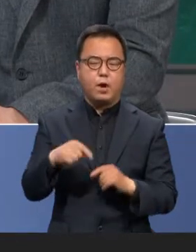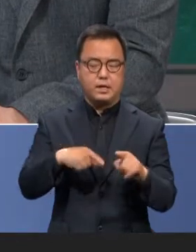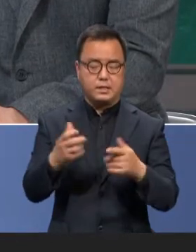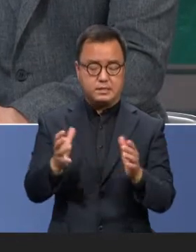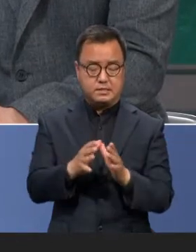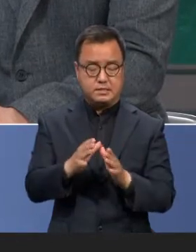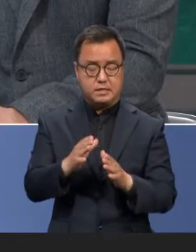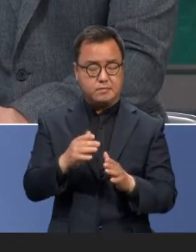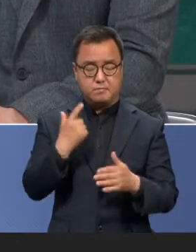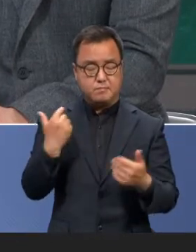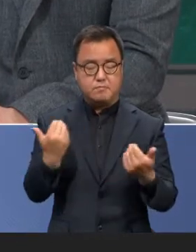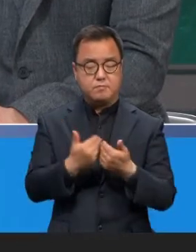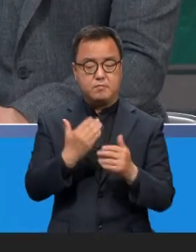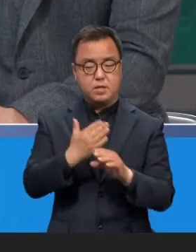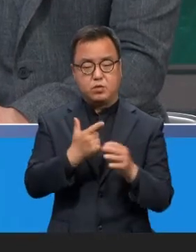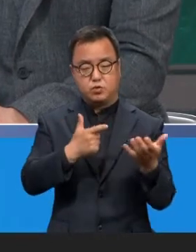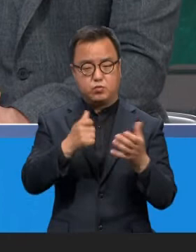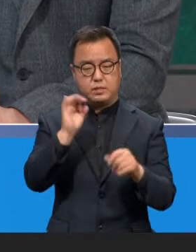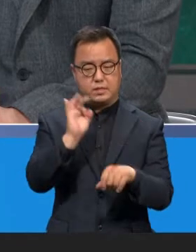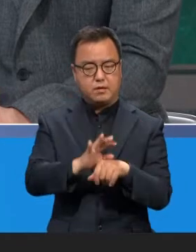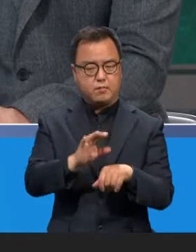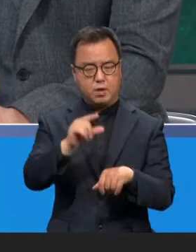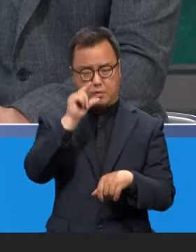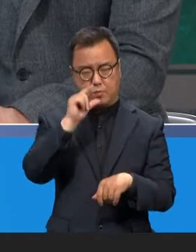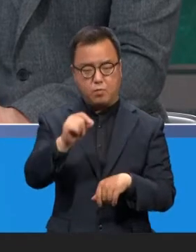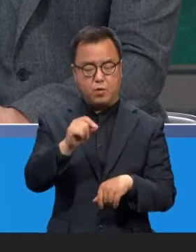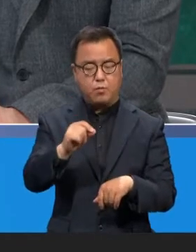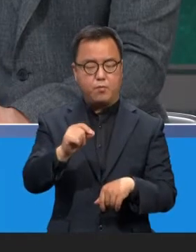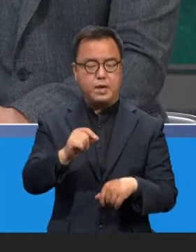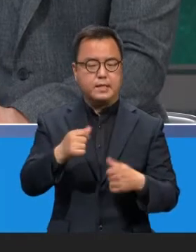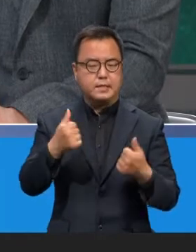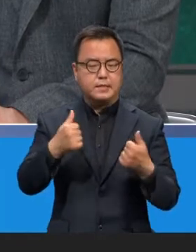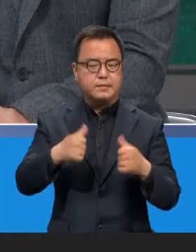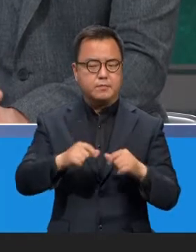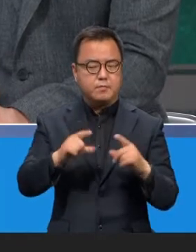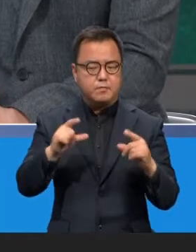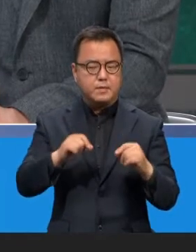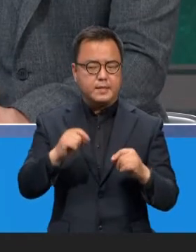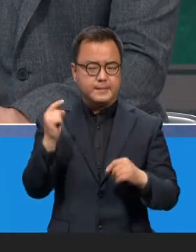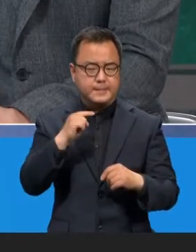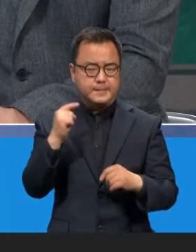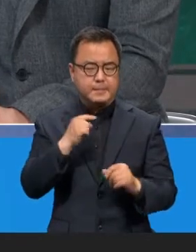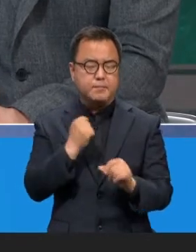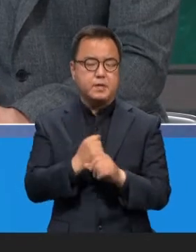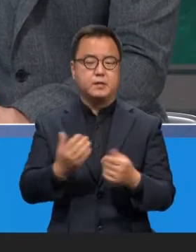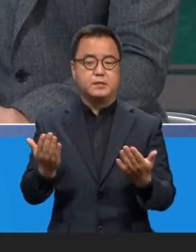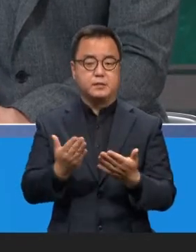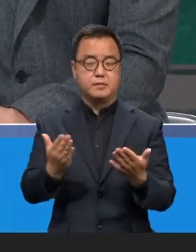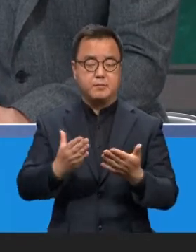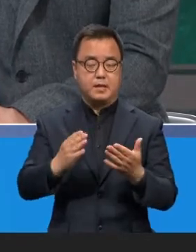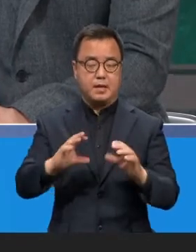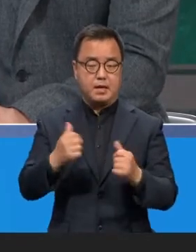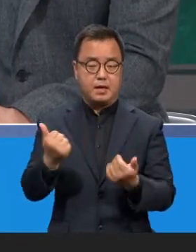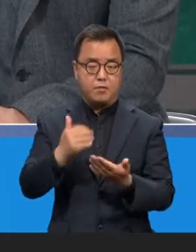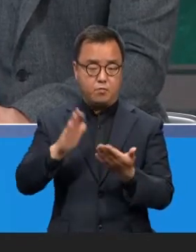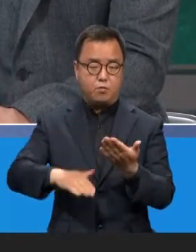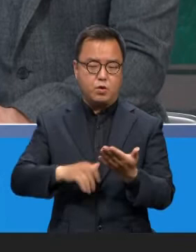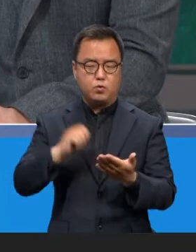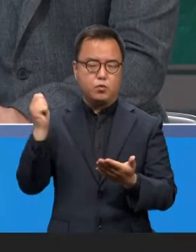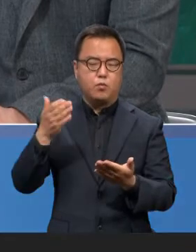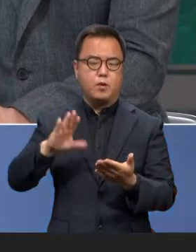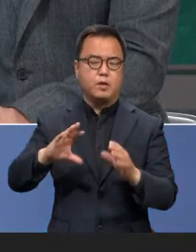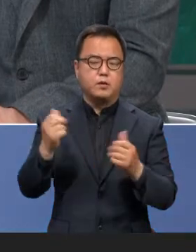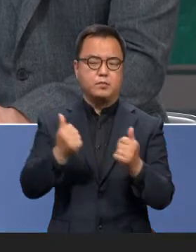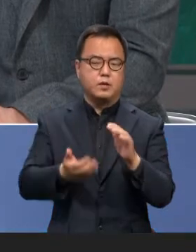까다롭게 하고 신원조회를 강화하는 법안이 올 초부터 두 건이나 하원을 통과했지만 여전히 상원에 계류 중인 상황입니다 4